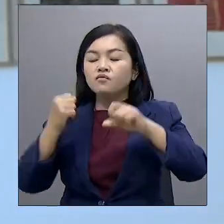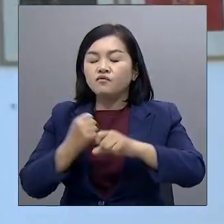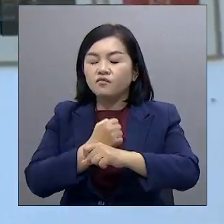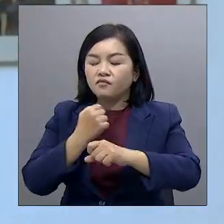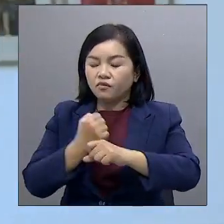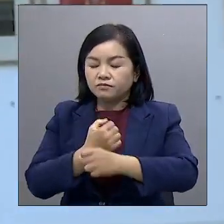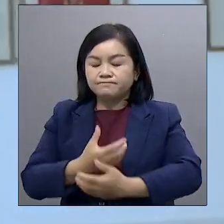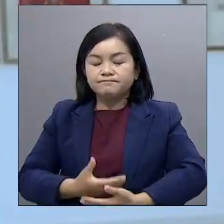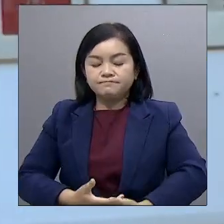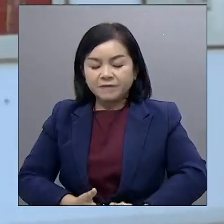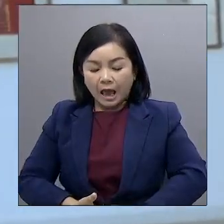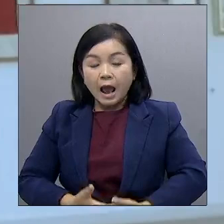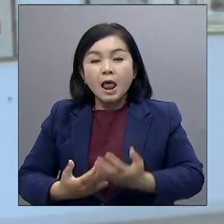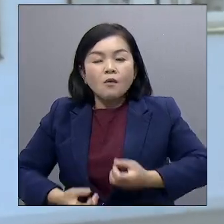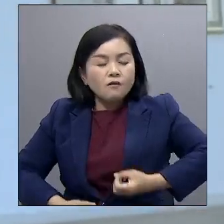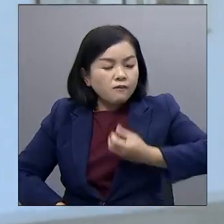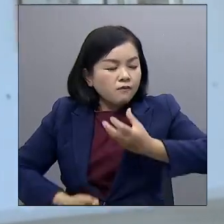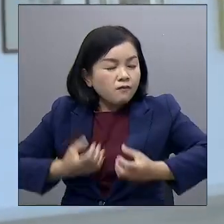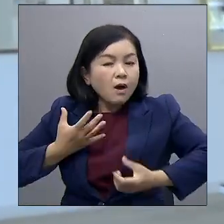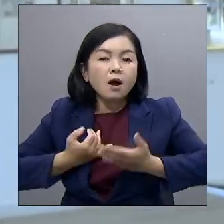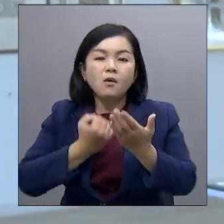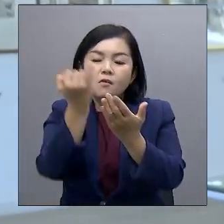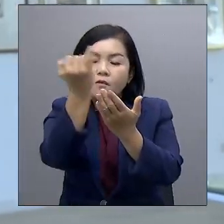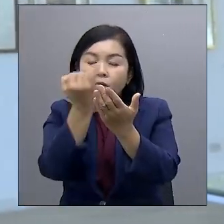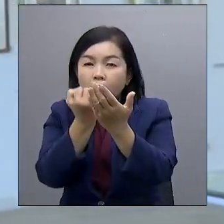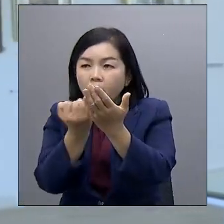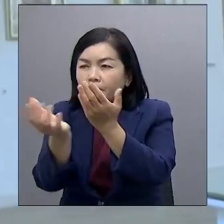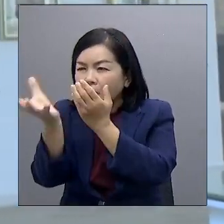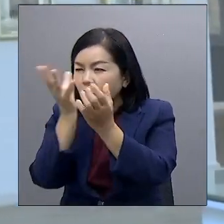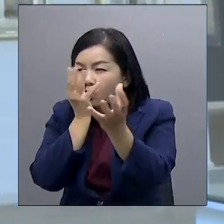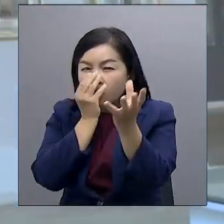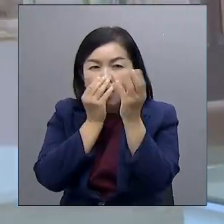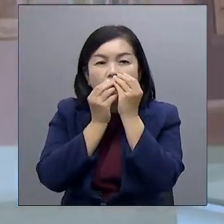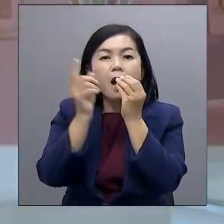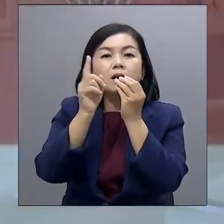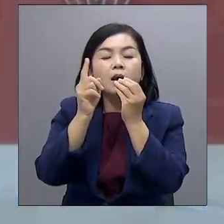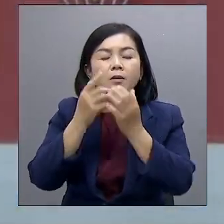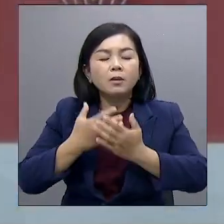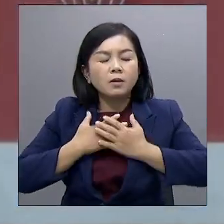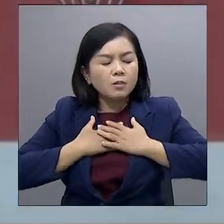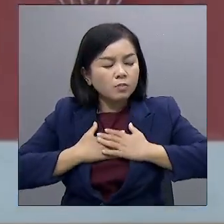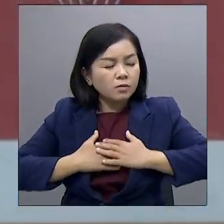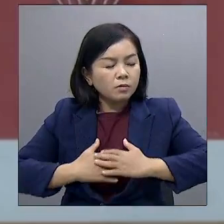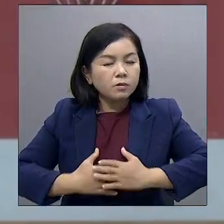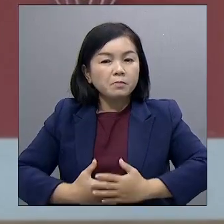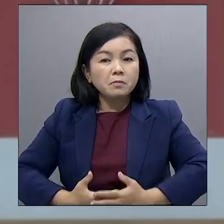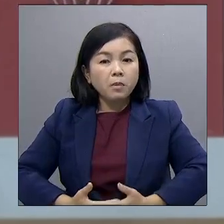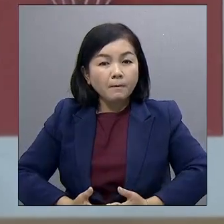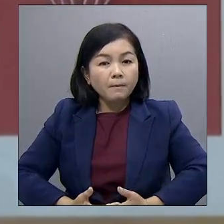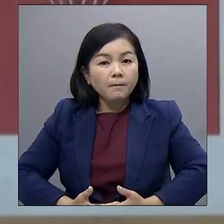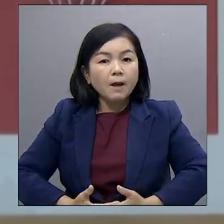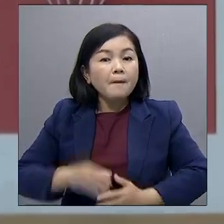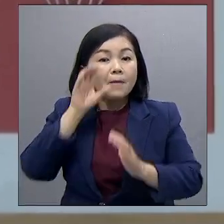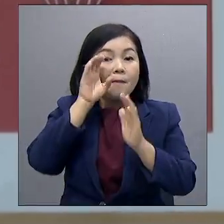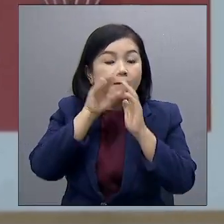งั้นในงานศิลปะต่างๆเนี่ยที่เราสัมผัสได้อันนึงก็คือเรื่องของความสงบซึ่งอาจจะไม่ได้มีภาพของวัด